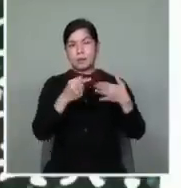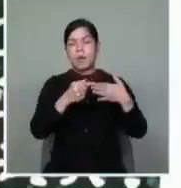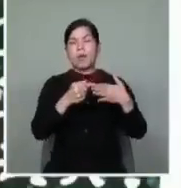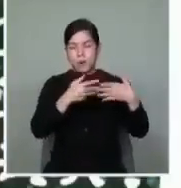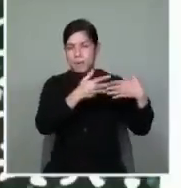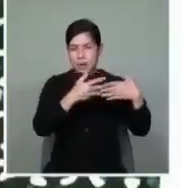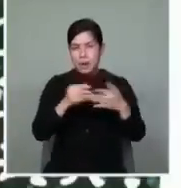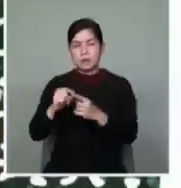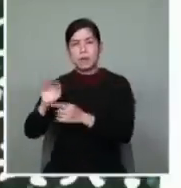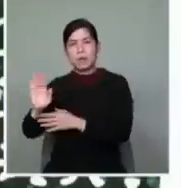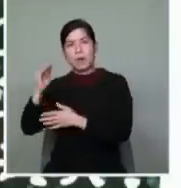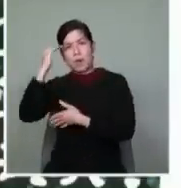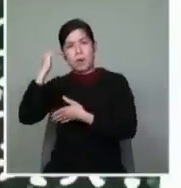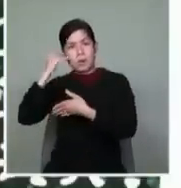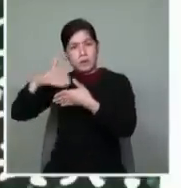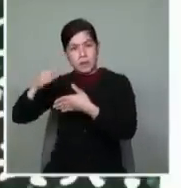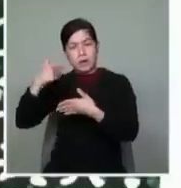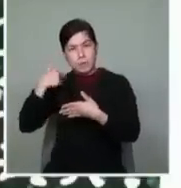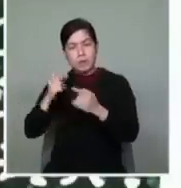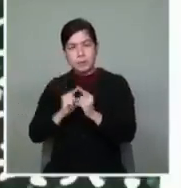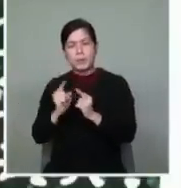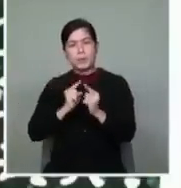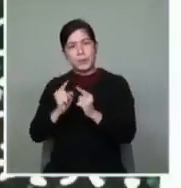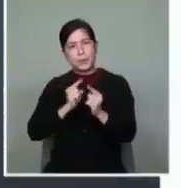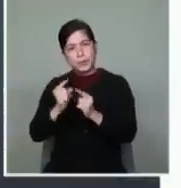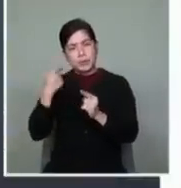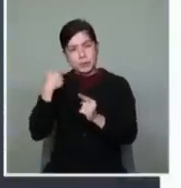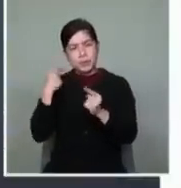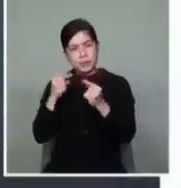ก็ยังคงติดต่อสื่อสารพูดคุยถึงกันอยู่เสมอค่ะ